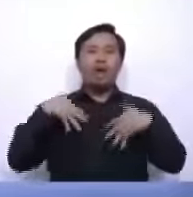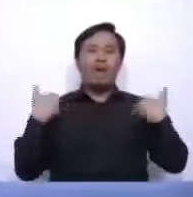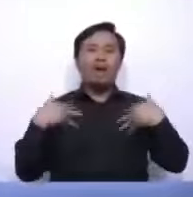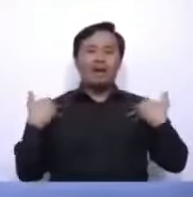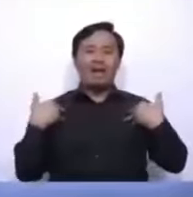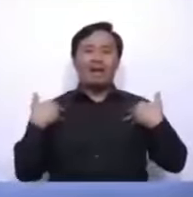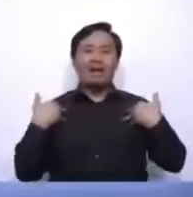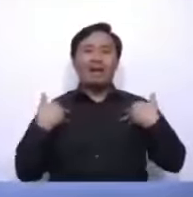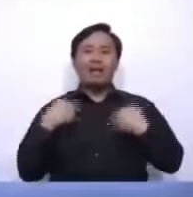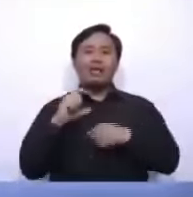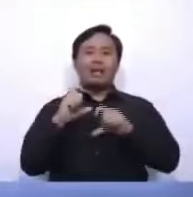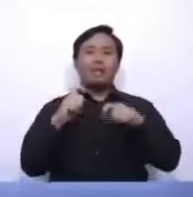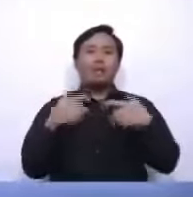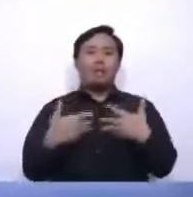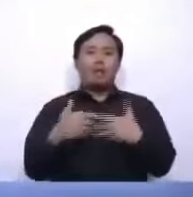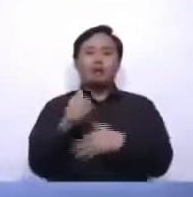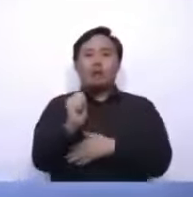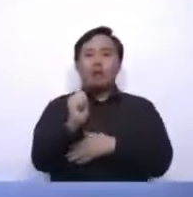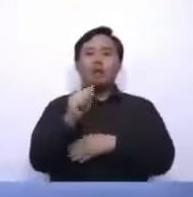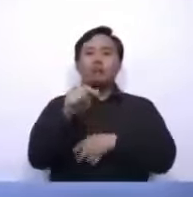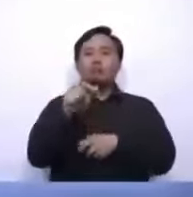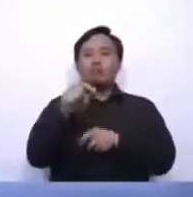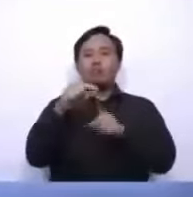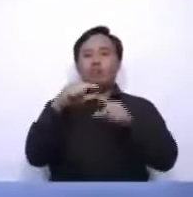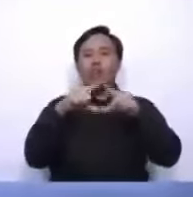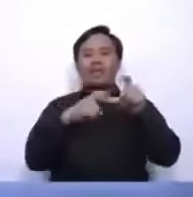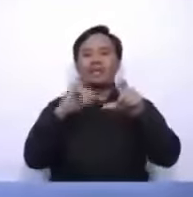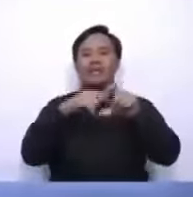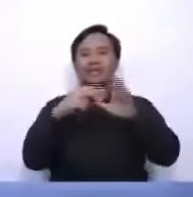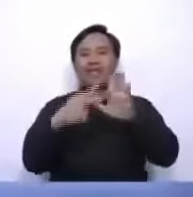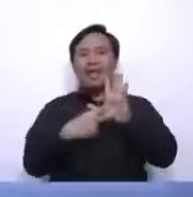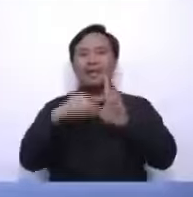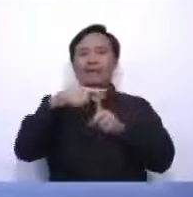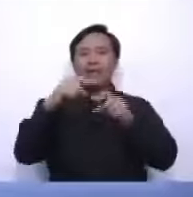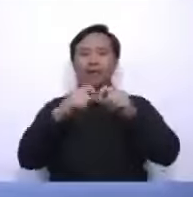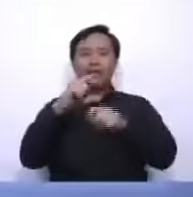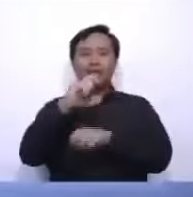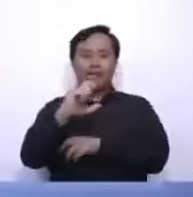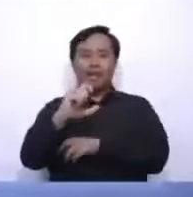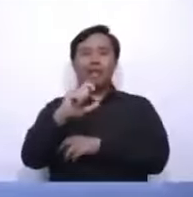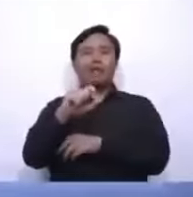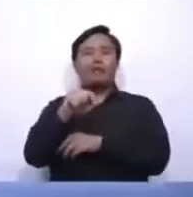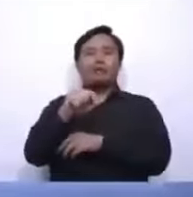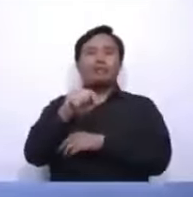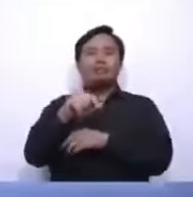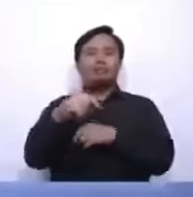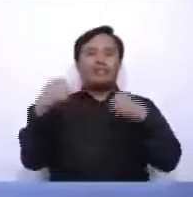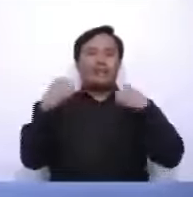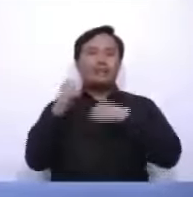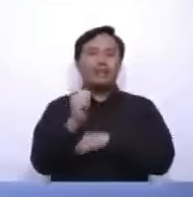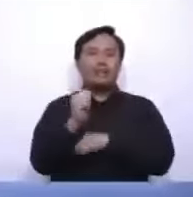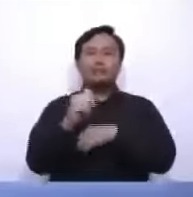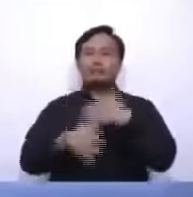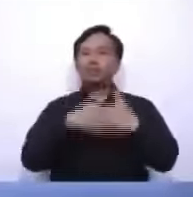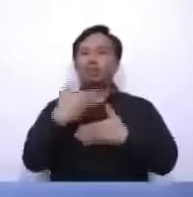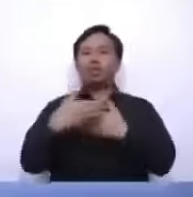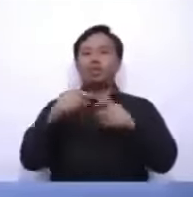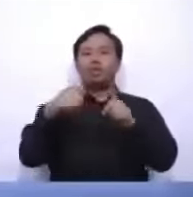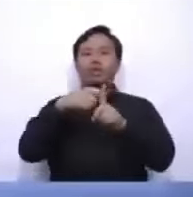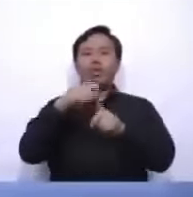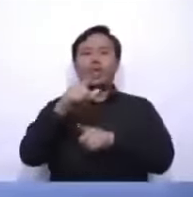program nutrisi bagi pasien TBC. Yang ketiga, 627 klinik kesehatan